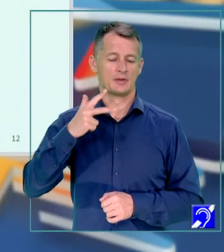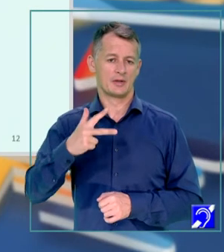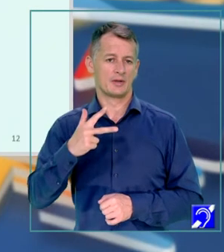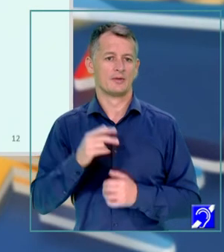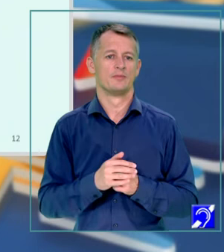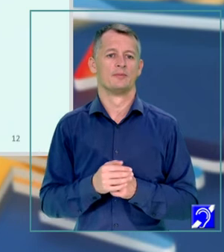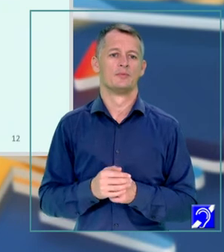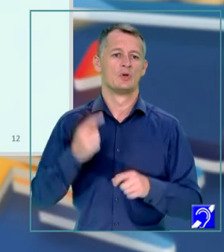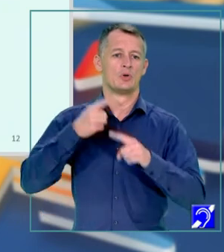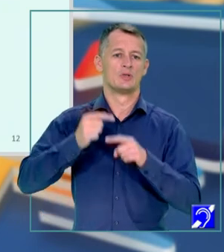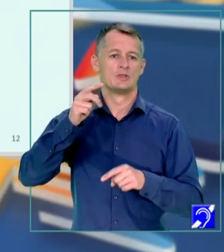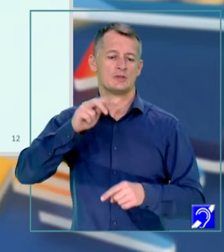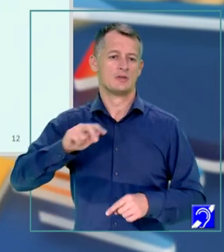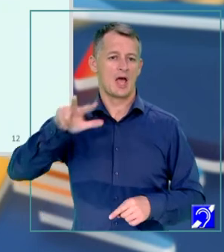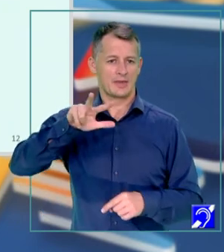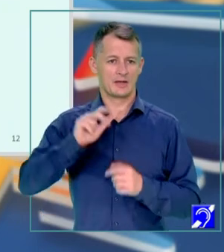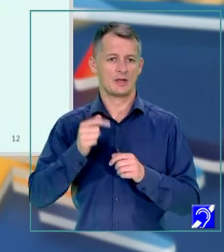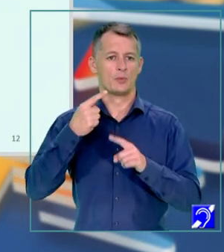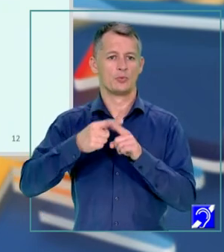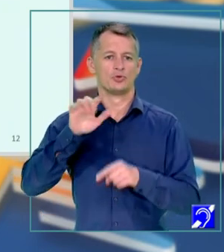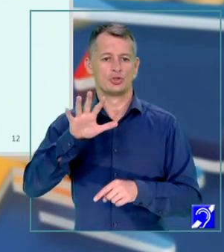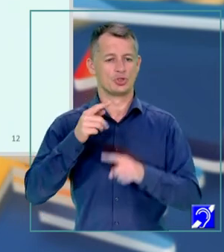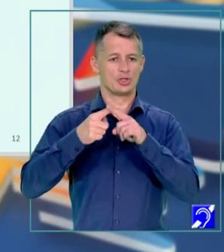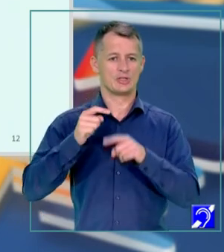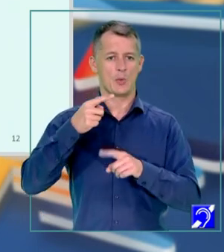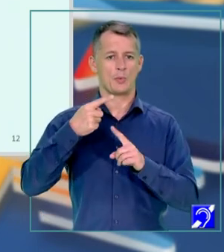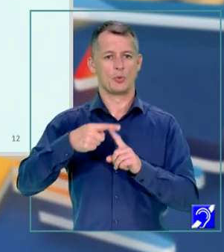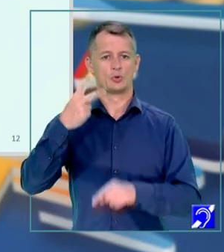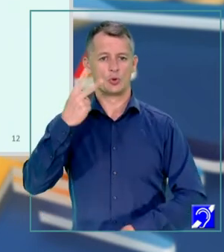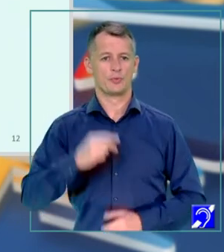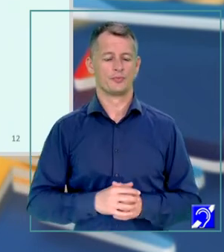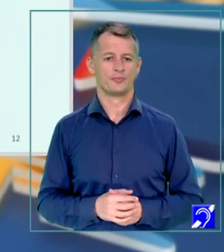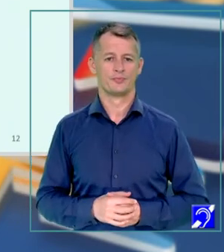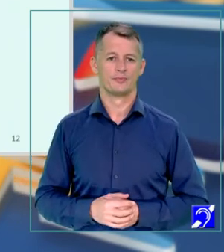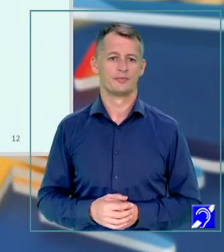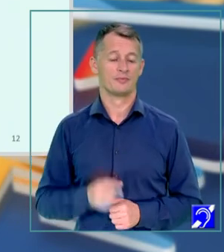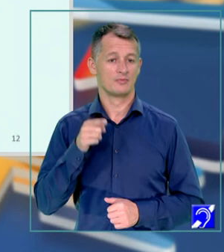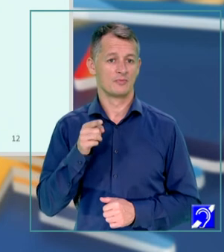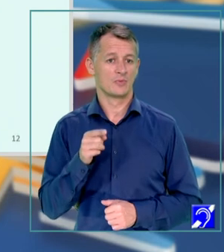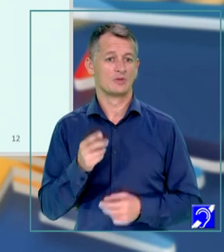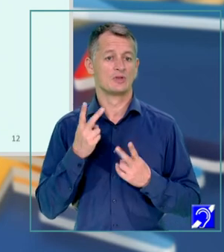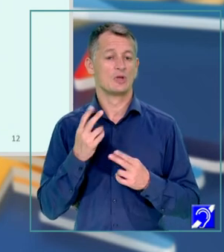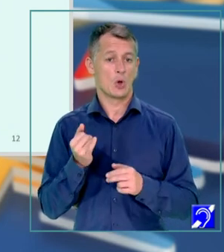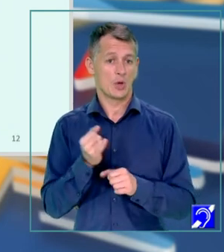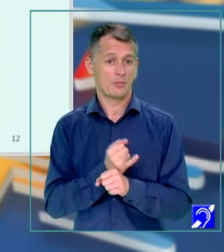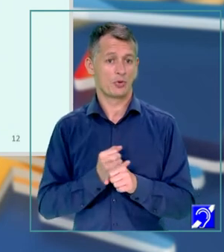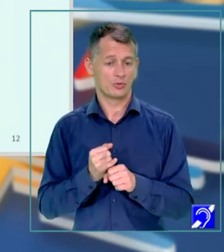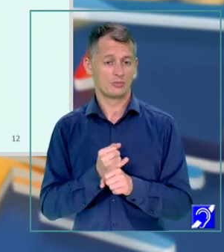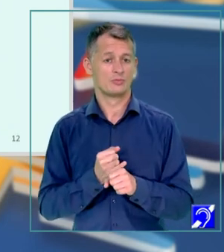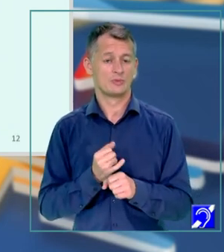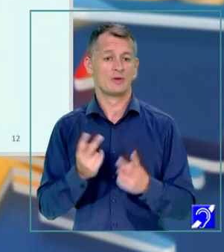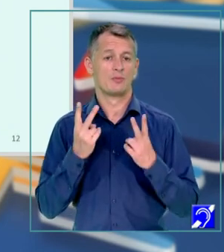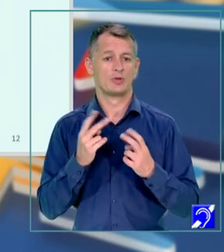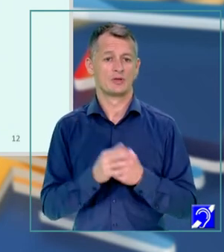să reținem că o funcție care admite primitive are mai mult de o singură primitivă Asta este observație importantă în